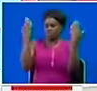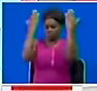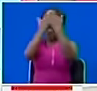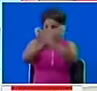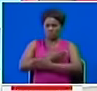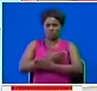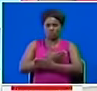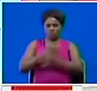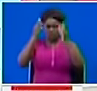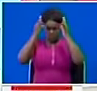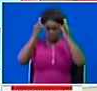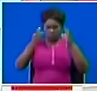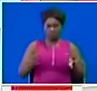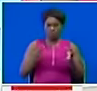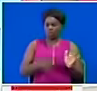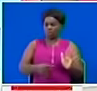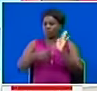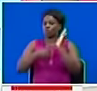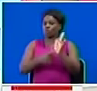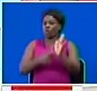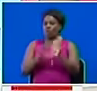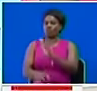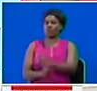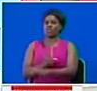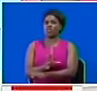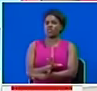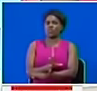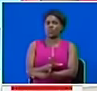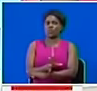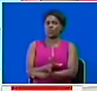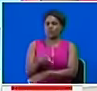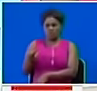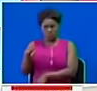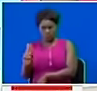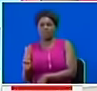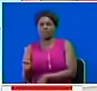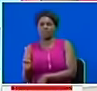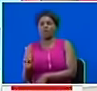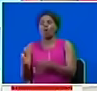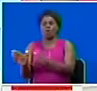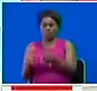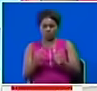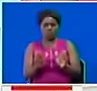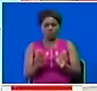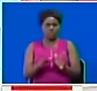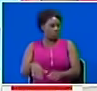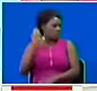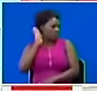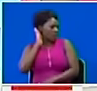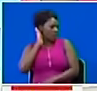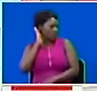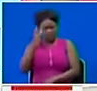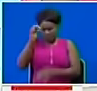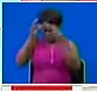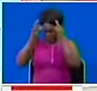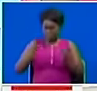taken the decision to play the contentious video clip to afford you, our viewer, the opportunity to judge for yourself